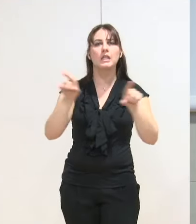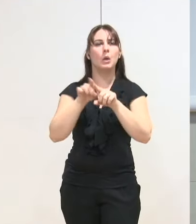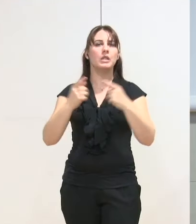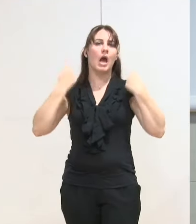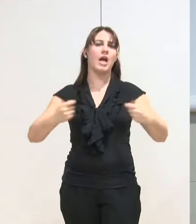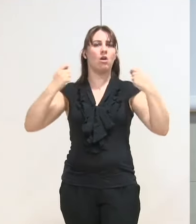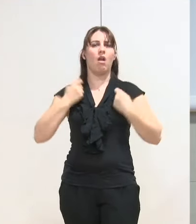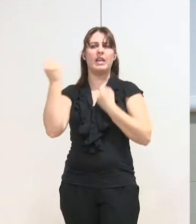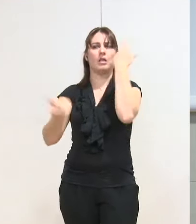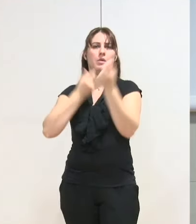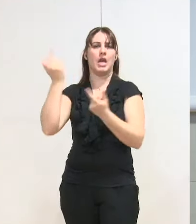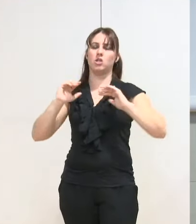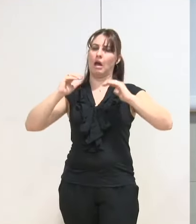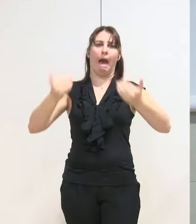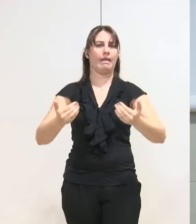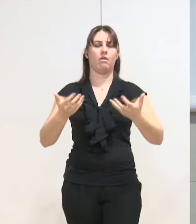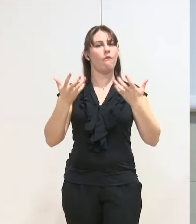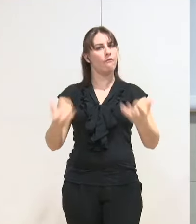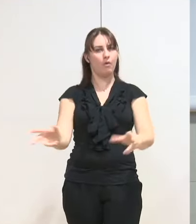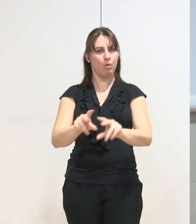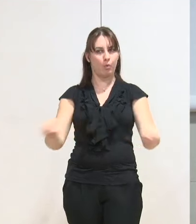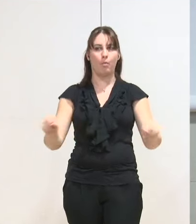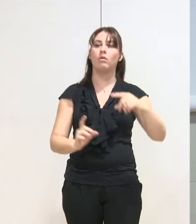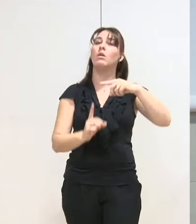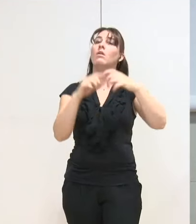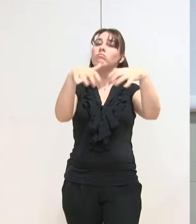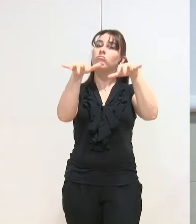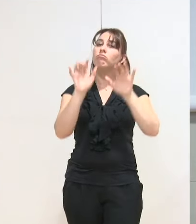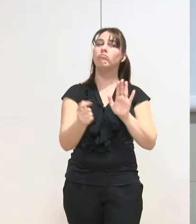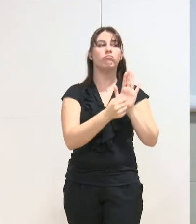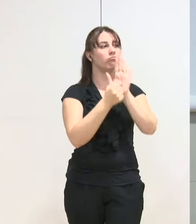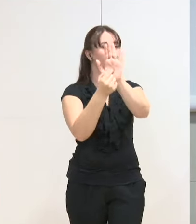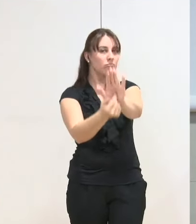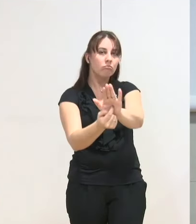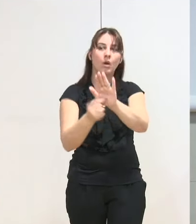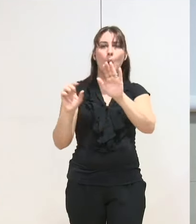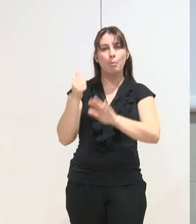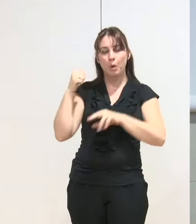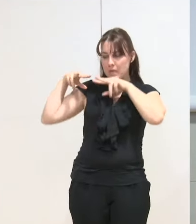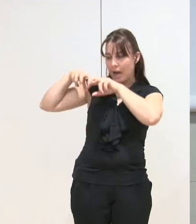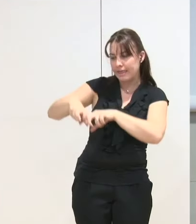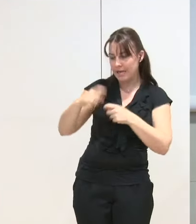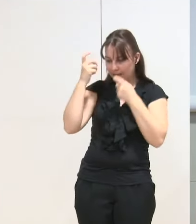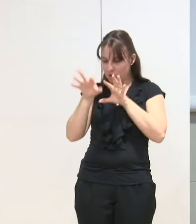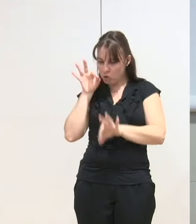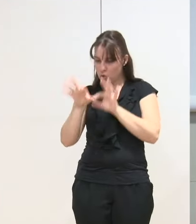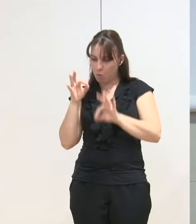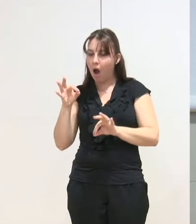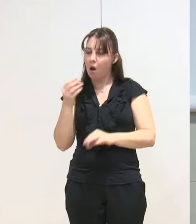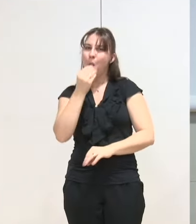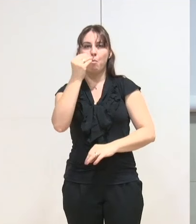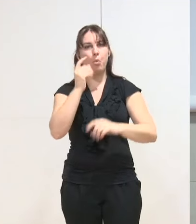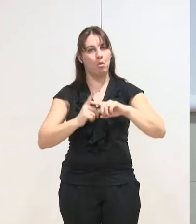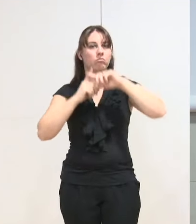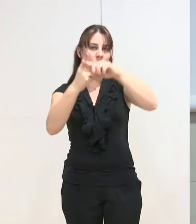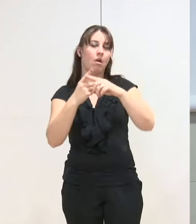l'argent public ce compte administratif confirme que les analyses et les premiers choix étaient pertinents même si beaucoup reste à